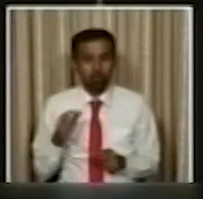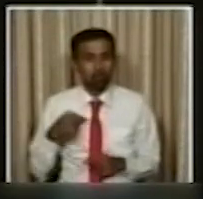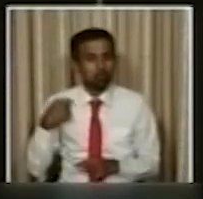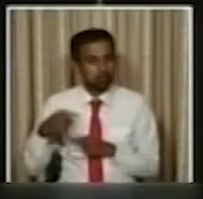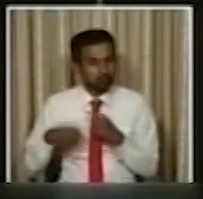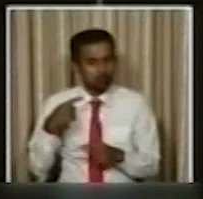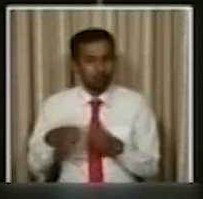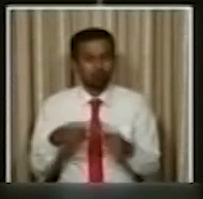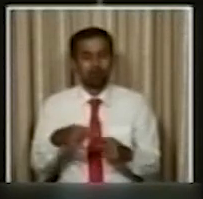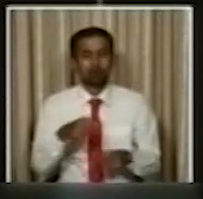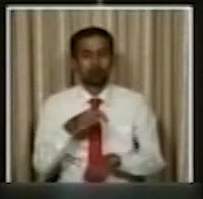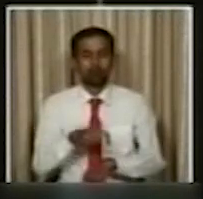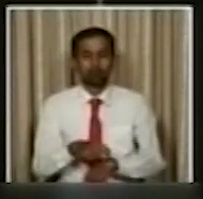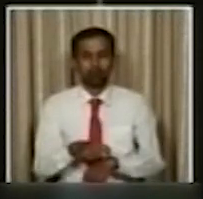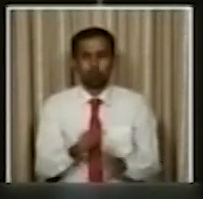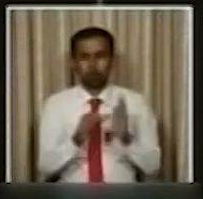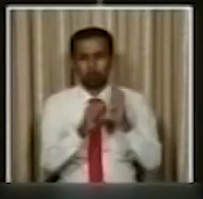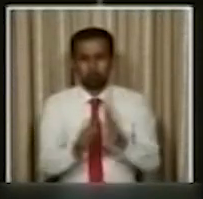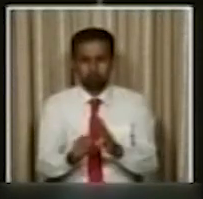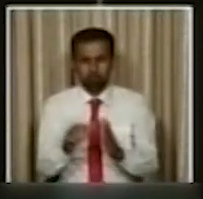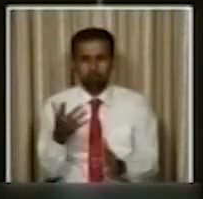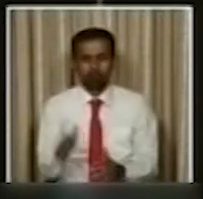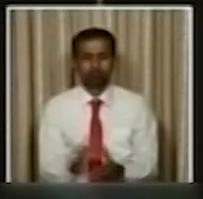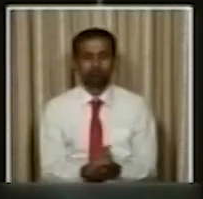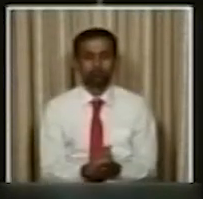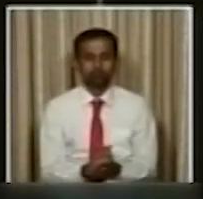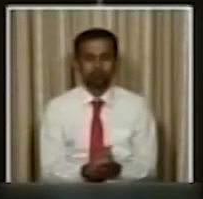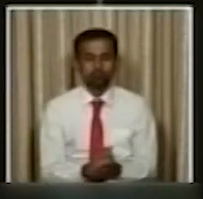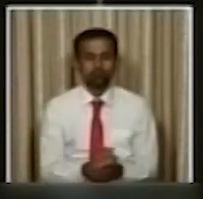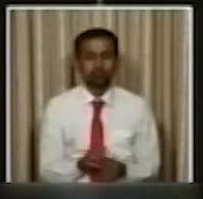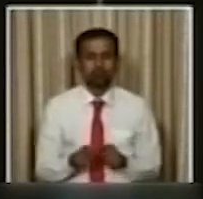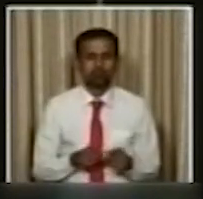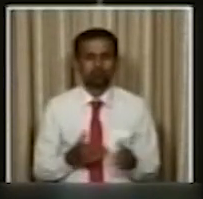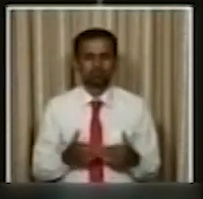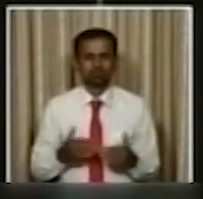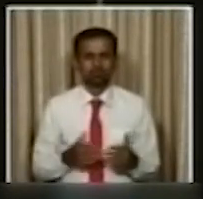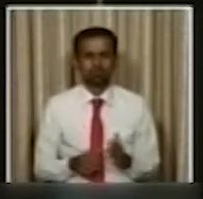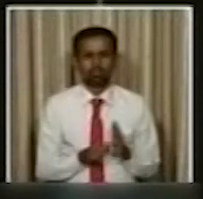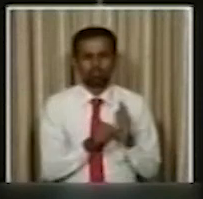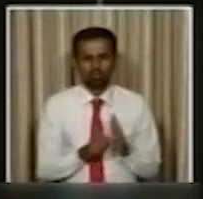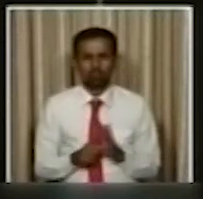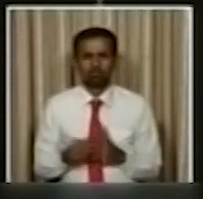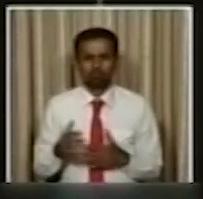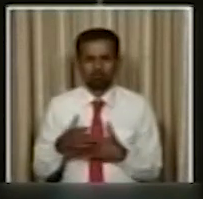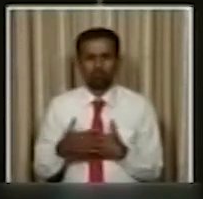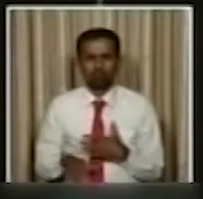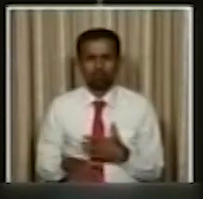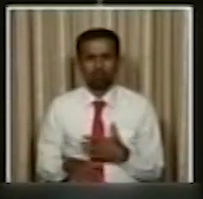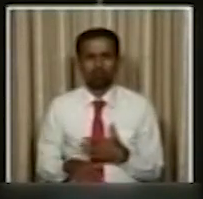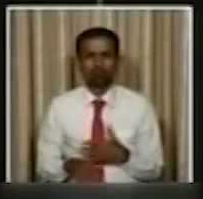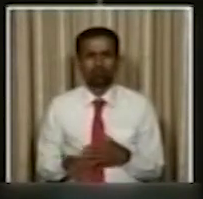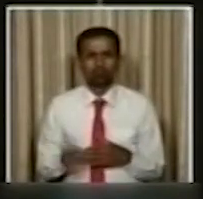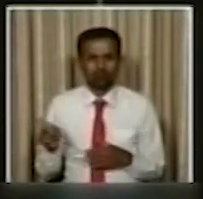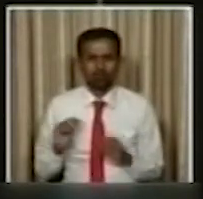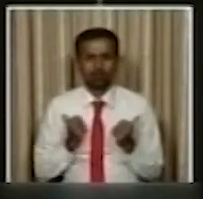ஓரம் கட்டப்படுபவர்களாக பாராபட்சத்திற்கு உள்ளாக்கப்படுபவர்களாக தொடர்ச்சியாக வந்திருக்கின்றார்கள். அந்த வகையிலே